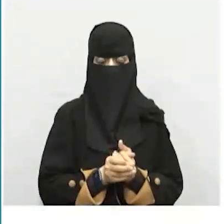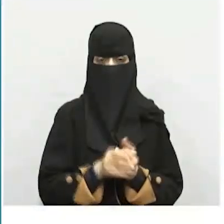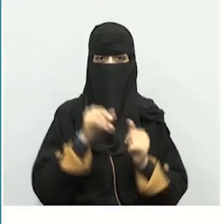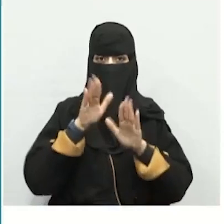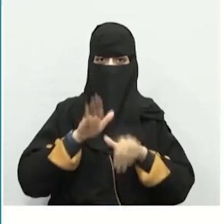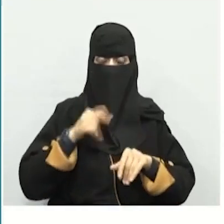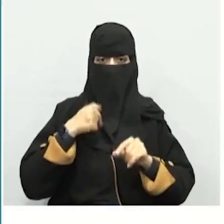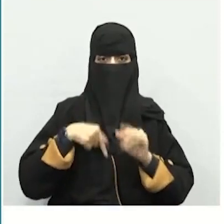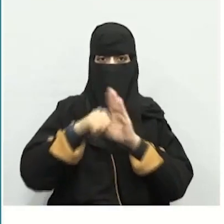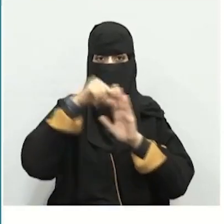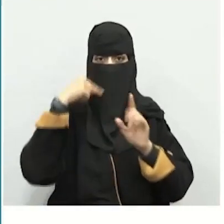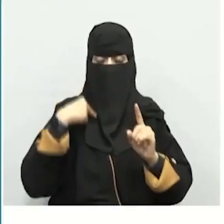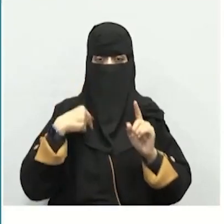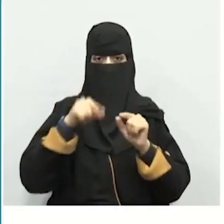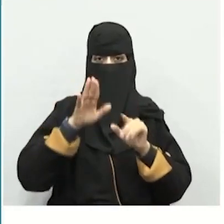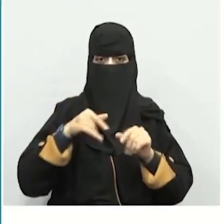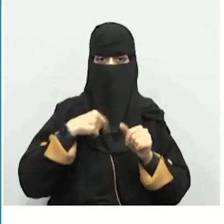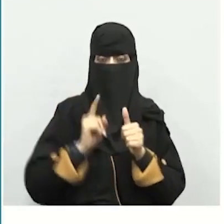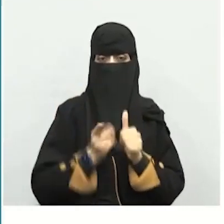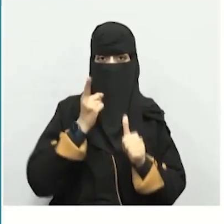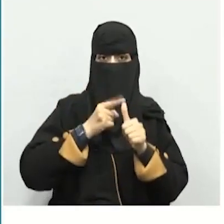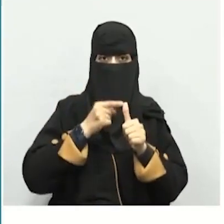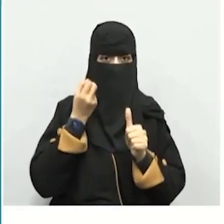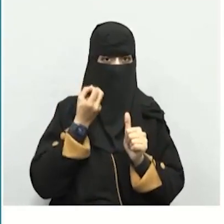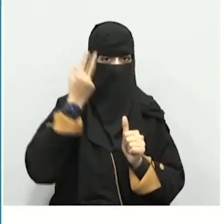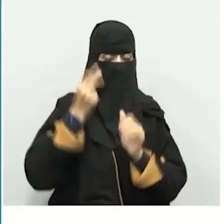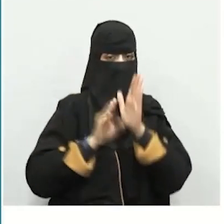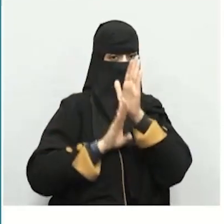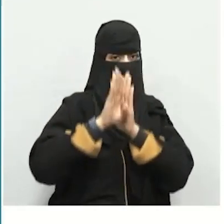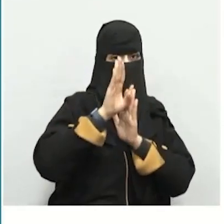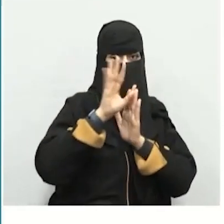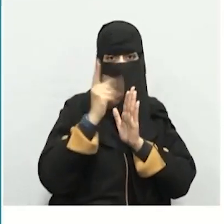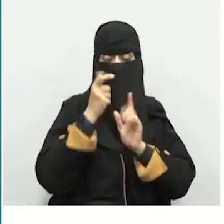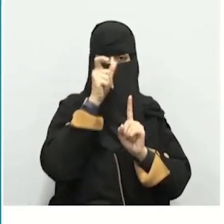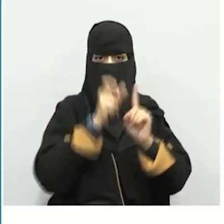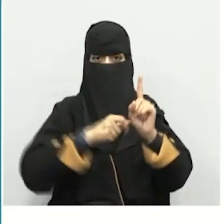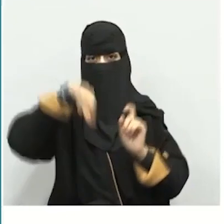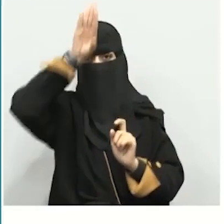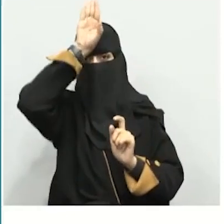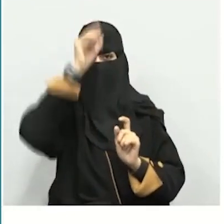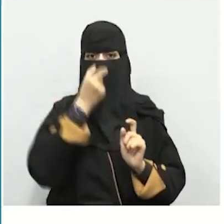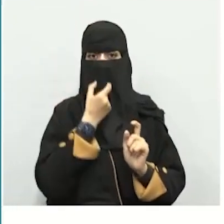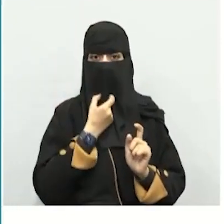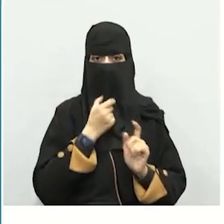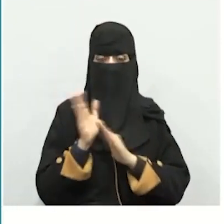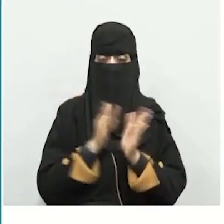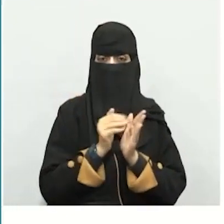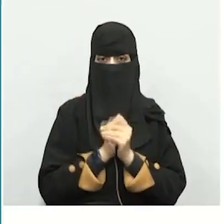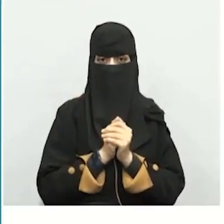يحوي درسنا المحاور التالية: الفكر التطويري لخادم الحرمين الشريفين الملك سلمان بن عبد